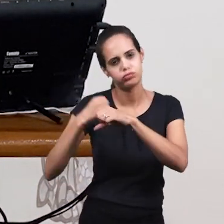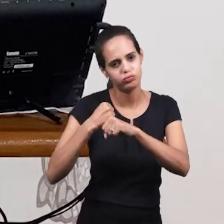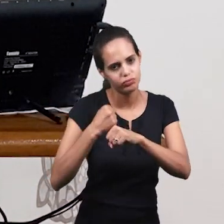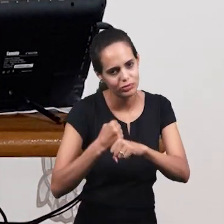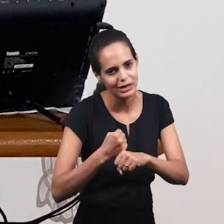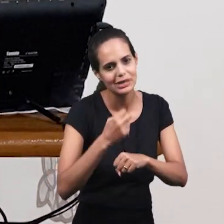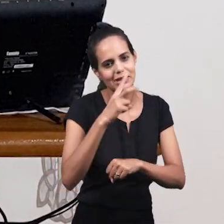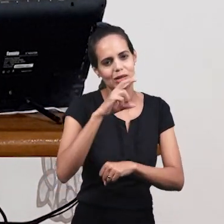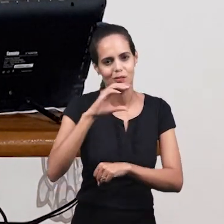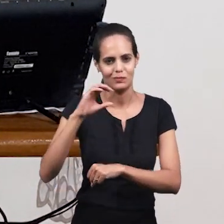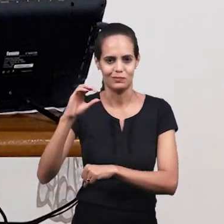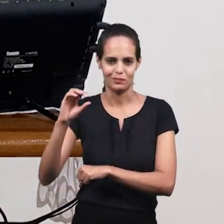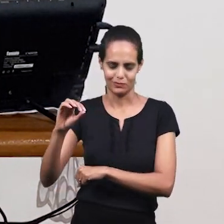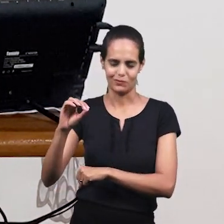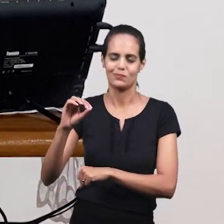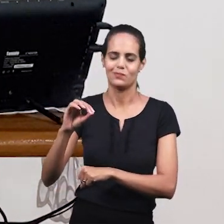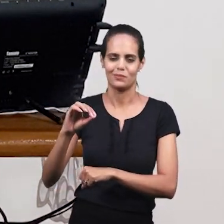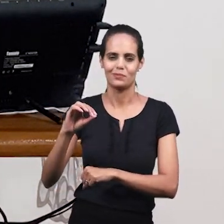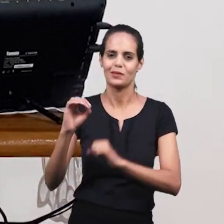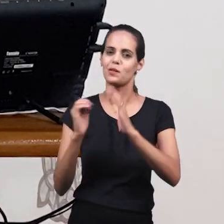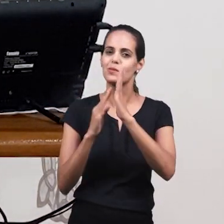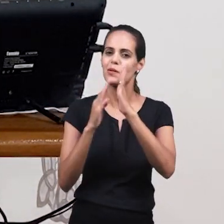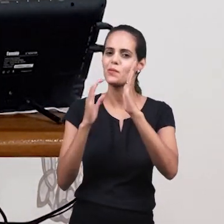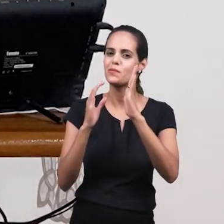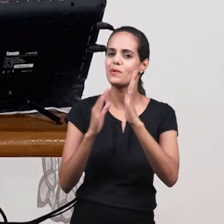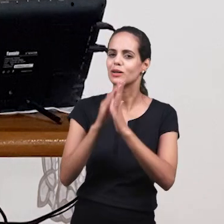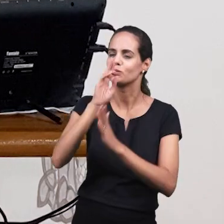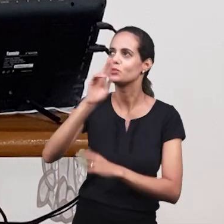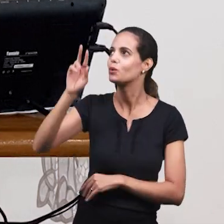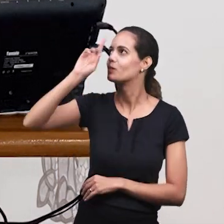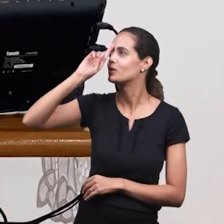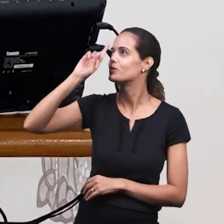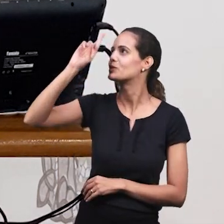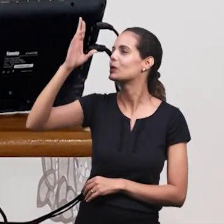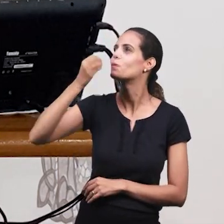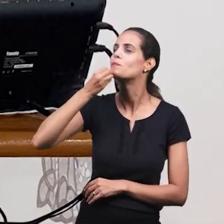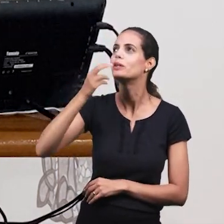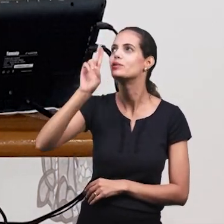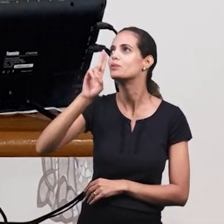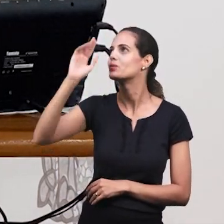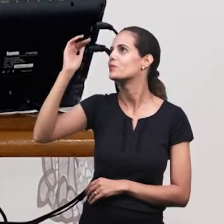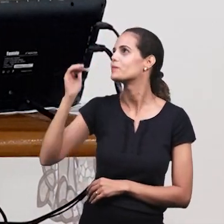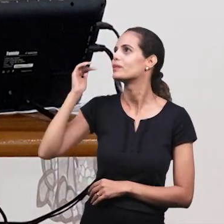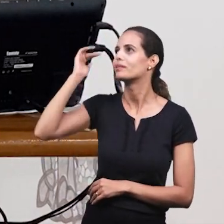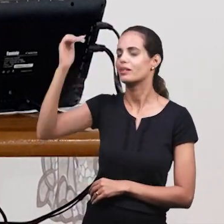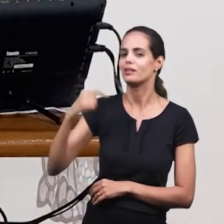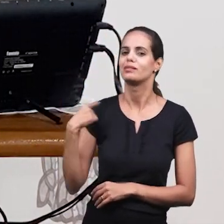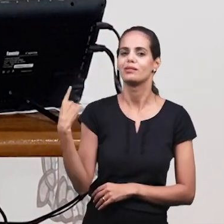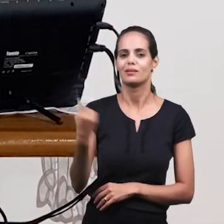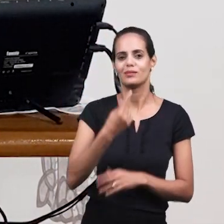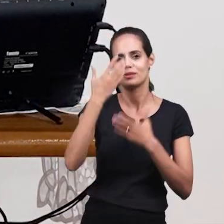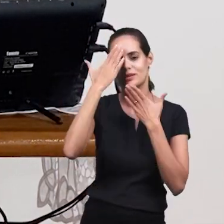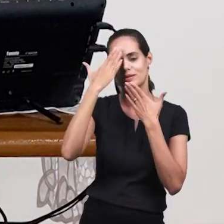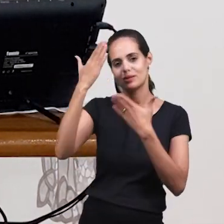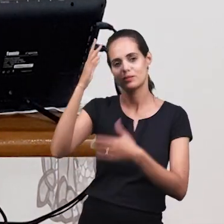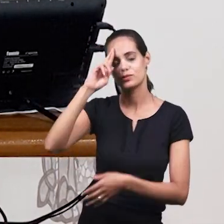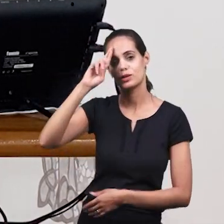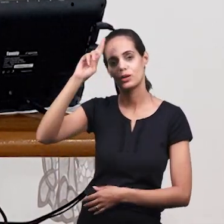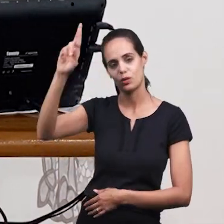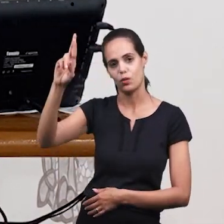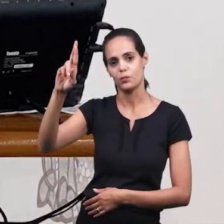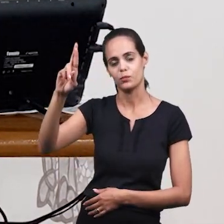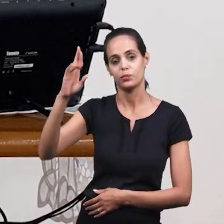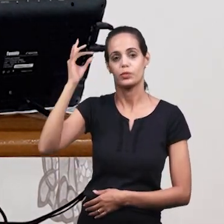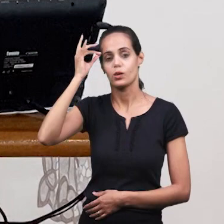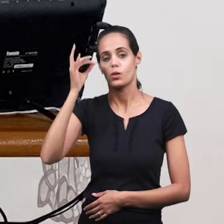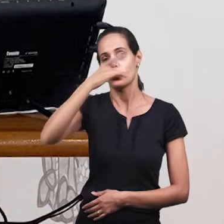nous glorifions le Seigneur pour cela. La voix du Saint-Esprit, donc, s'adresse à nos cœurs à ce moment avec un